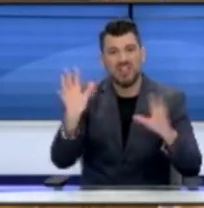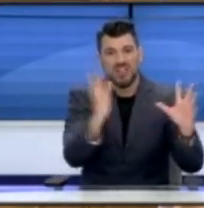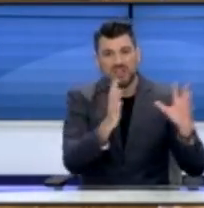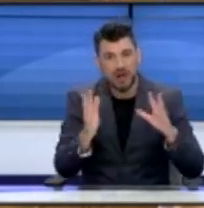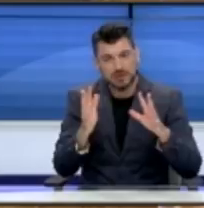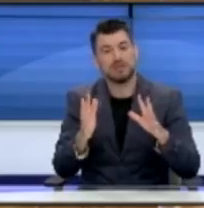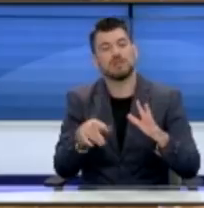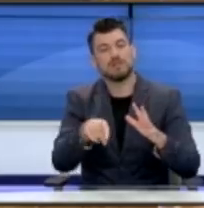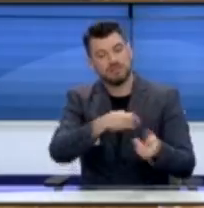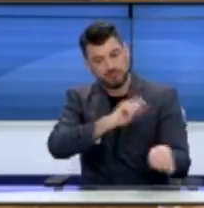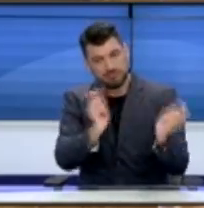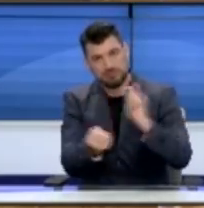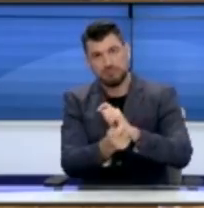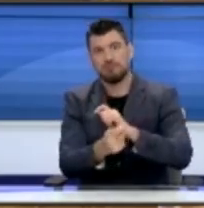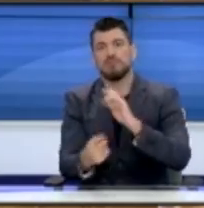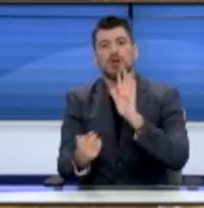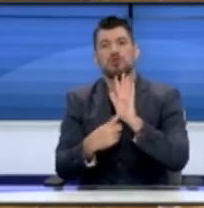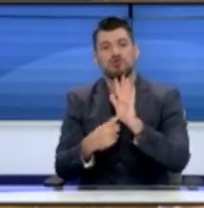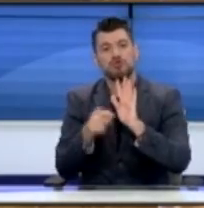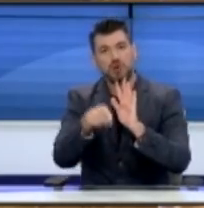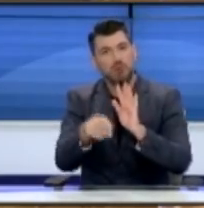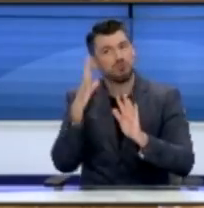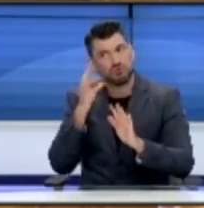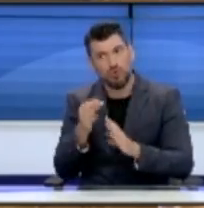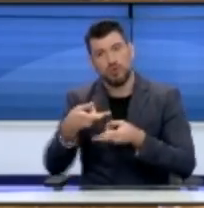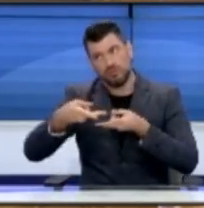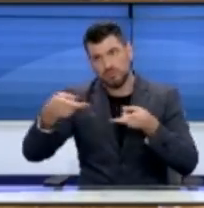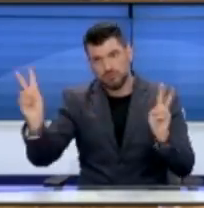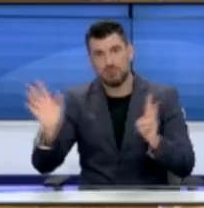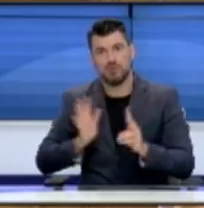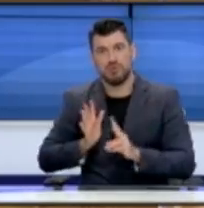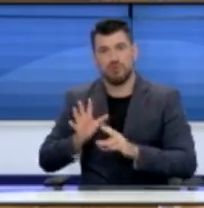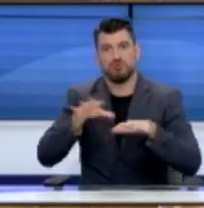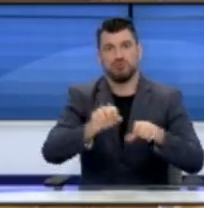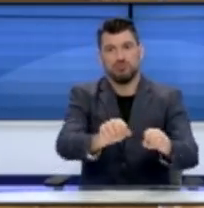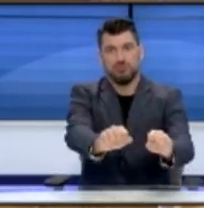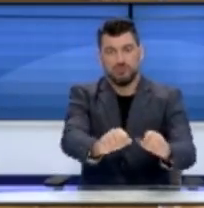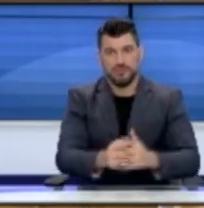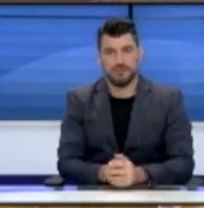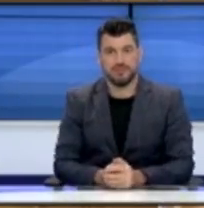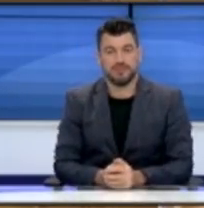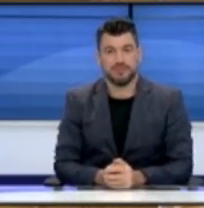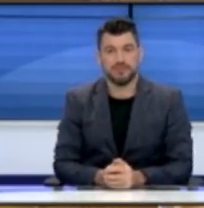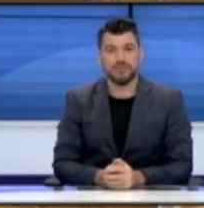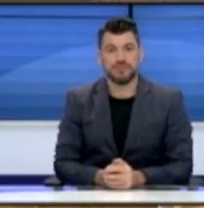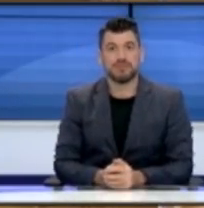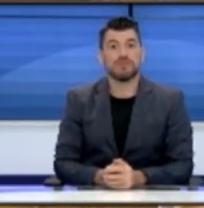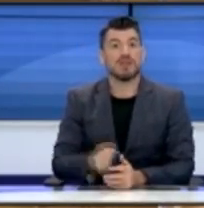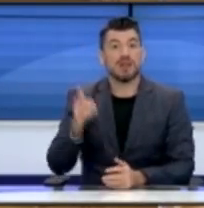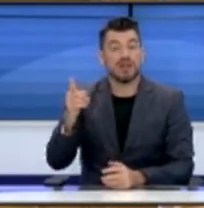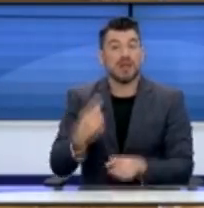με νόμο που ψήφισε το 2017, ο ΣΥΡΙΖΑ εξαίρεσε τους μεγάλους ομίλους στον κλάδο του